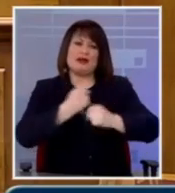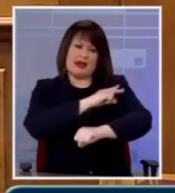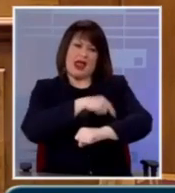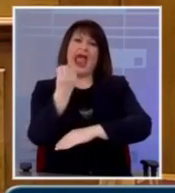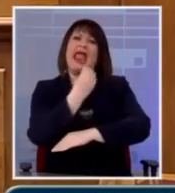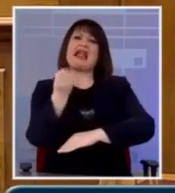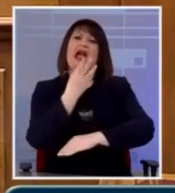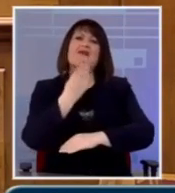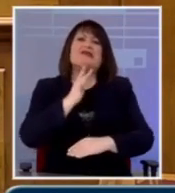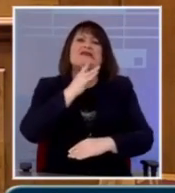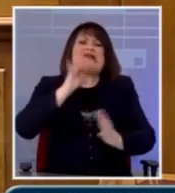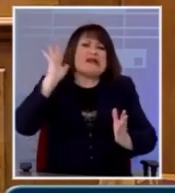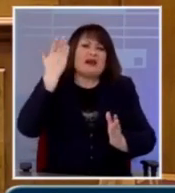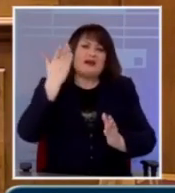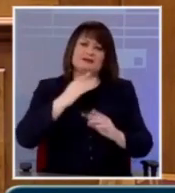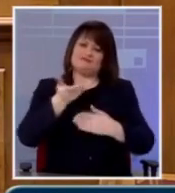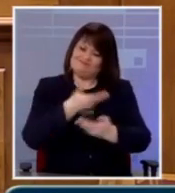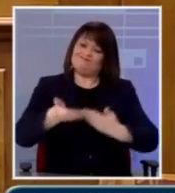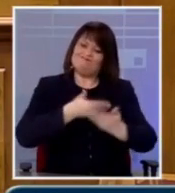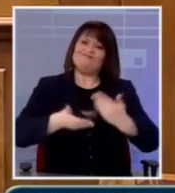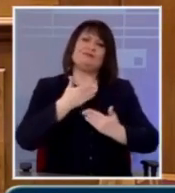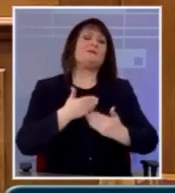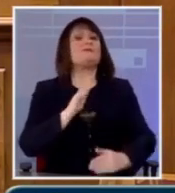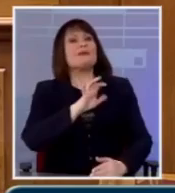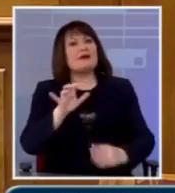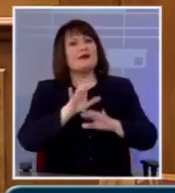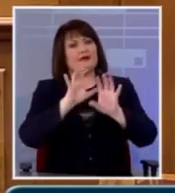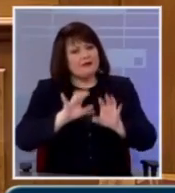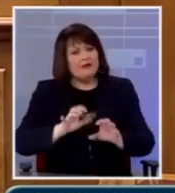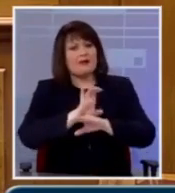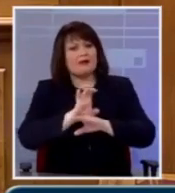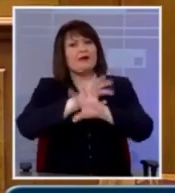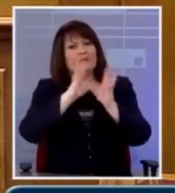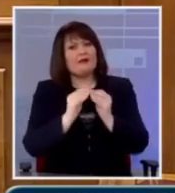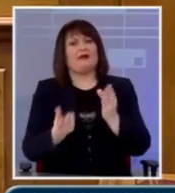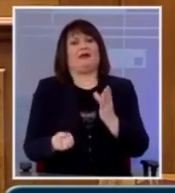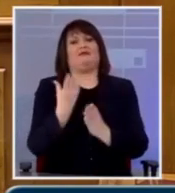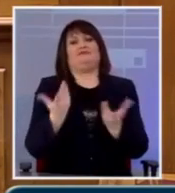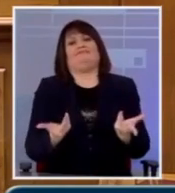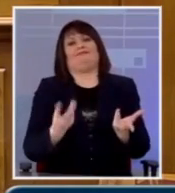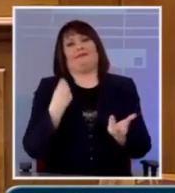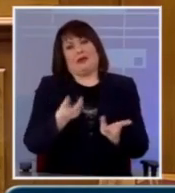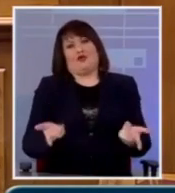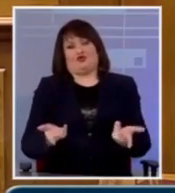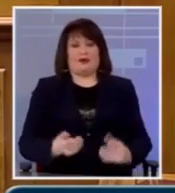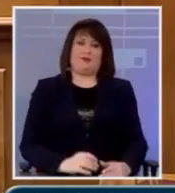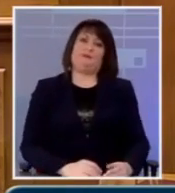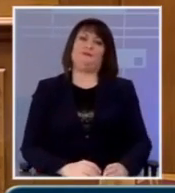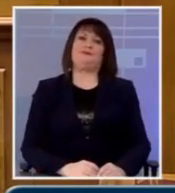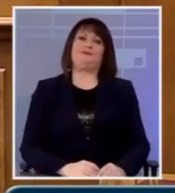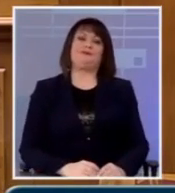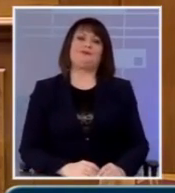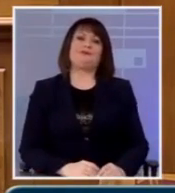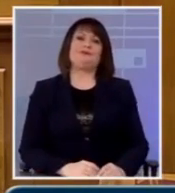και για την επίλυση του κρίσιμου ζητήματος της ψηφιακής αναβάθμισης του τηλεπικοινωνιακού του συστήματος.